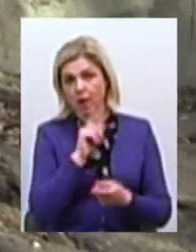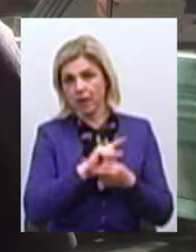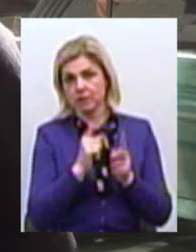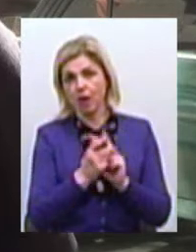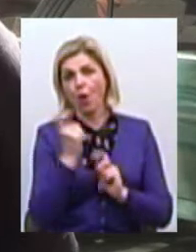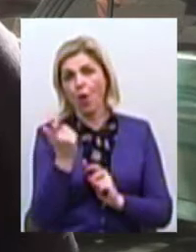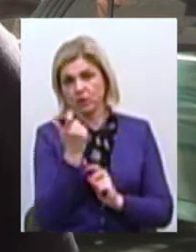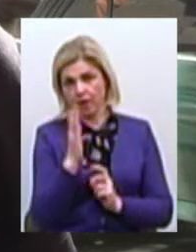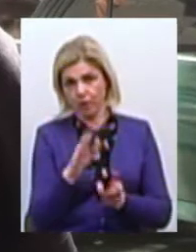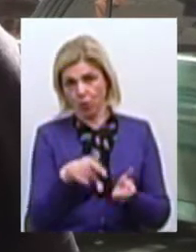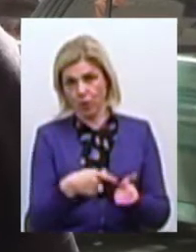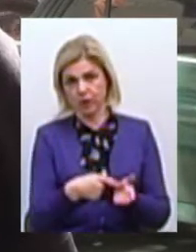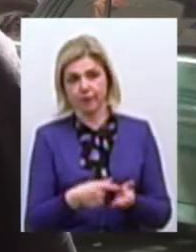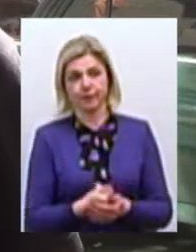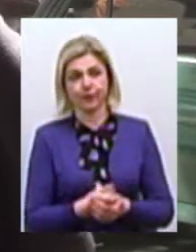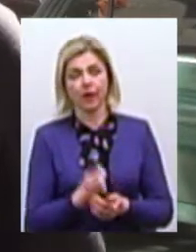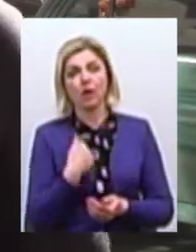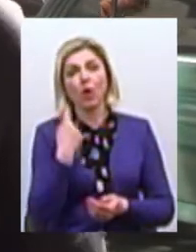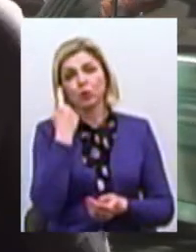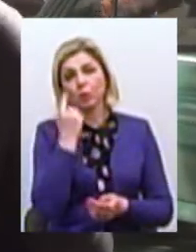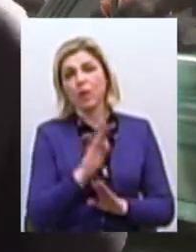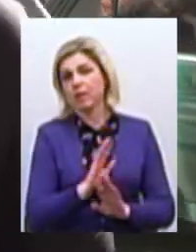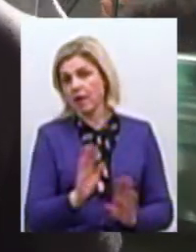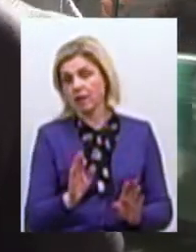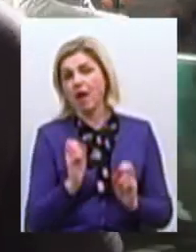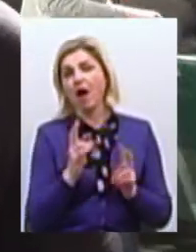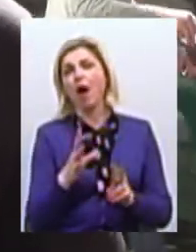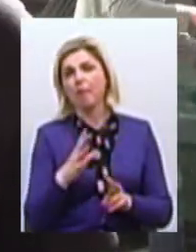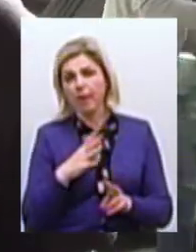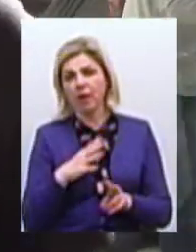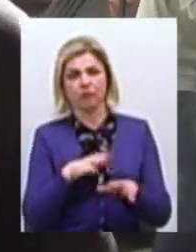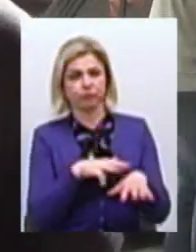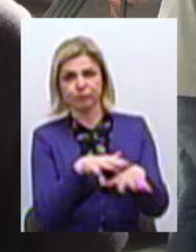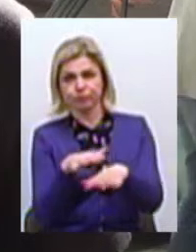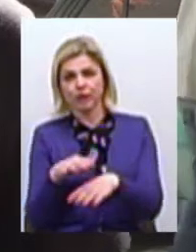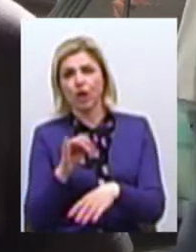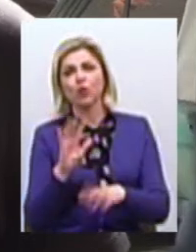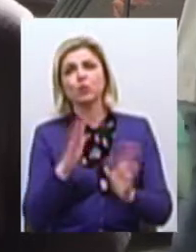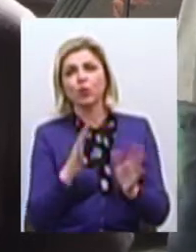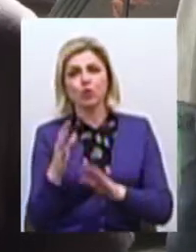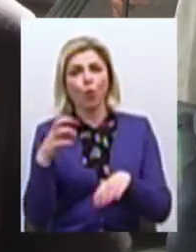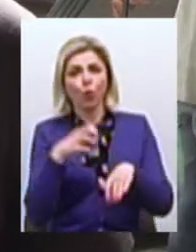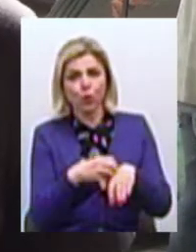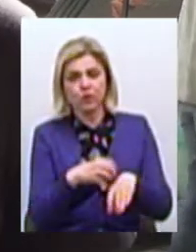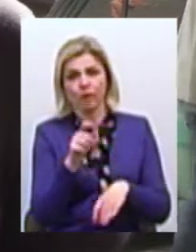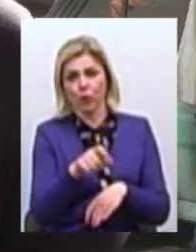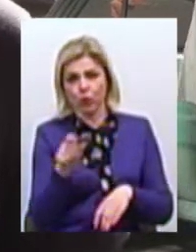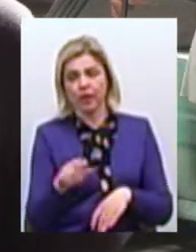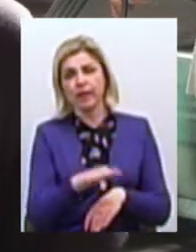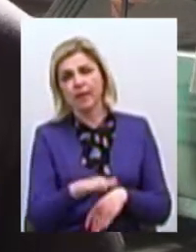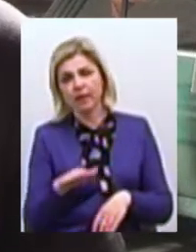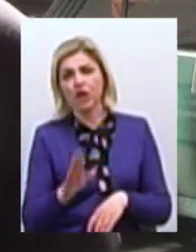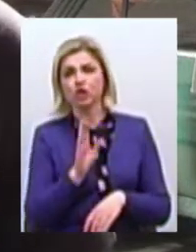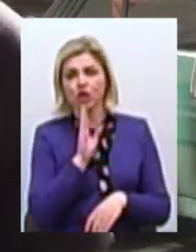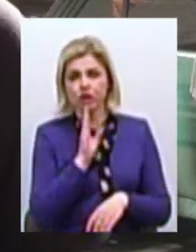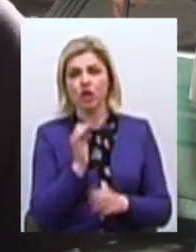городе. Я так думаю, что нет. Потому что их как было, как бегало, случаи укусов, покусов людей, детей, женщин, в